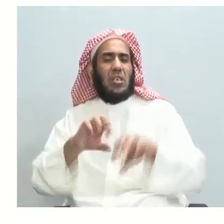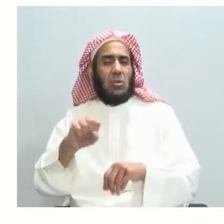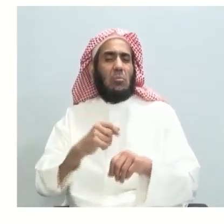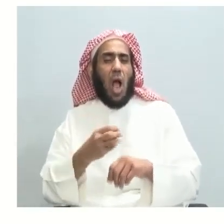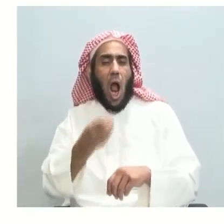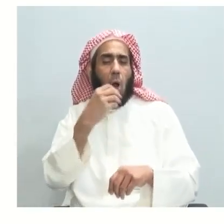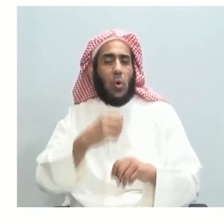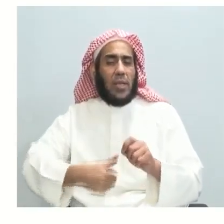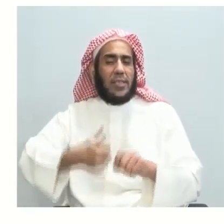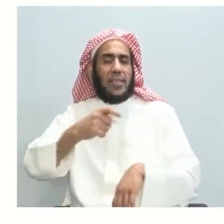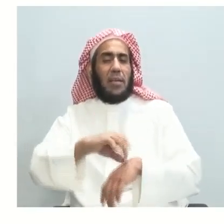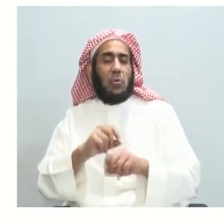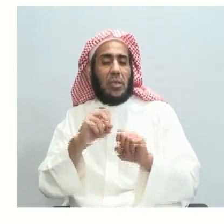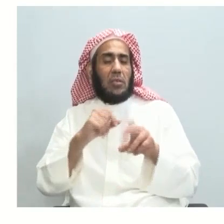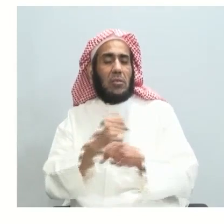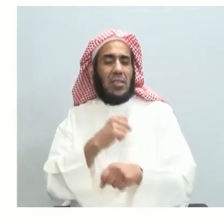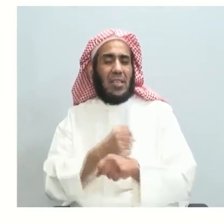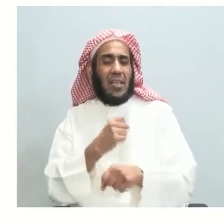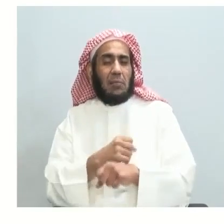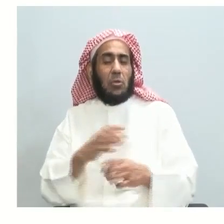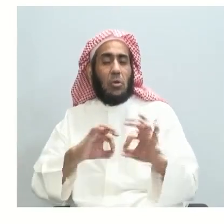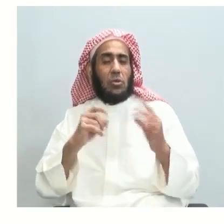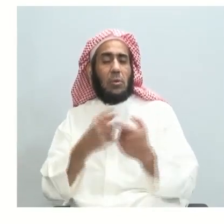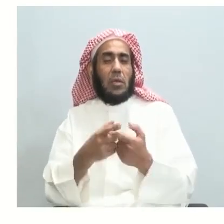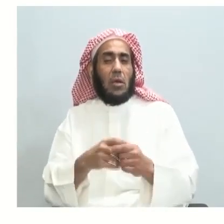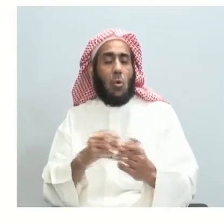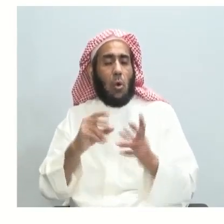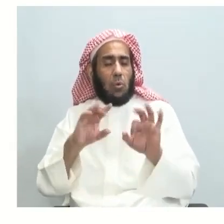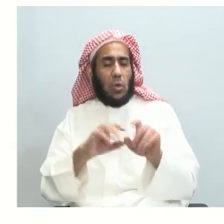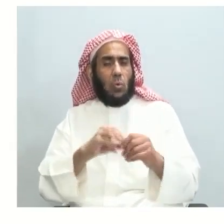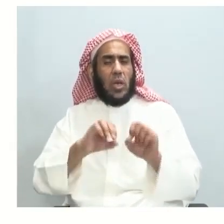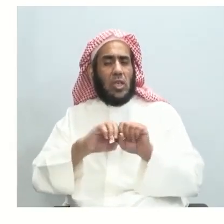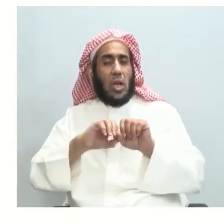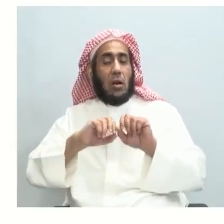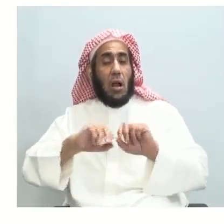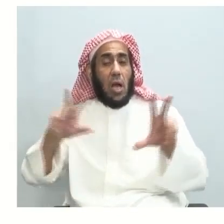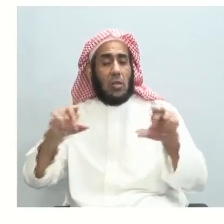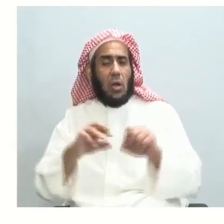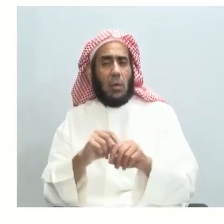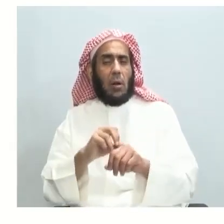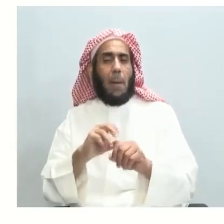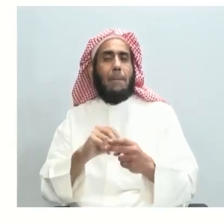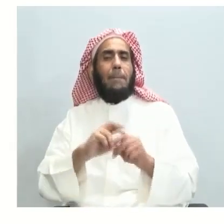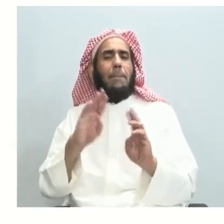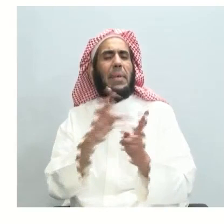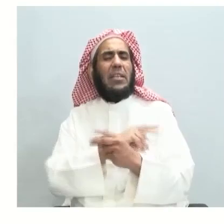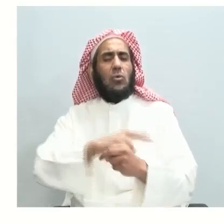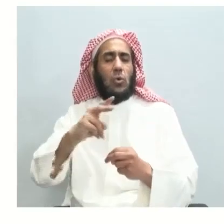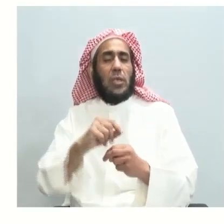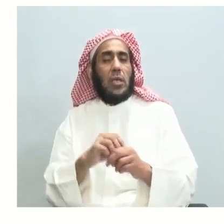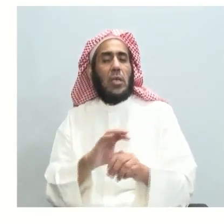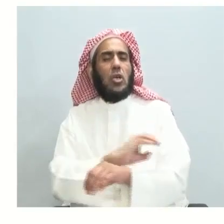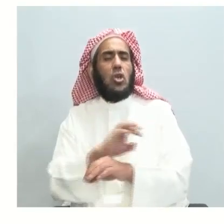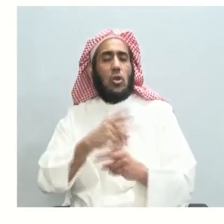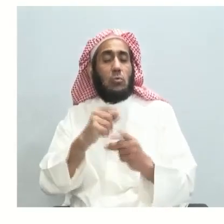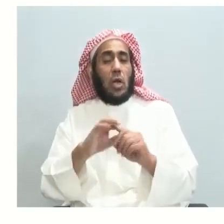الصحيه عبر الانترنت ان تستخدم التواصل الاجتماعي والمدونات والنشرات التي تكون عبر بيد الكتروني وغيره لمشاركه